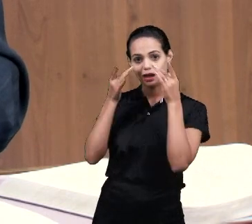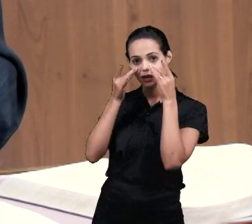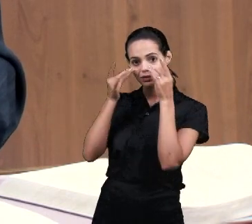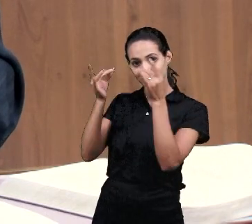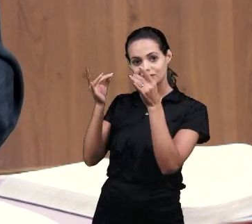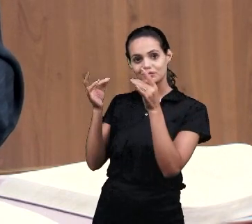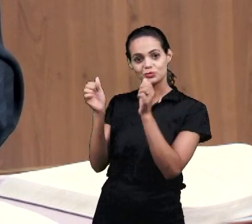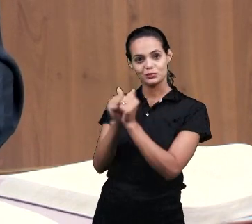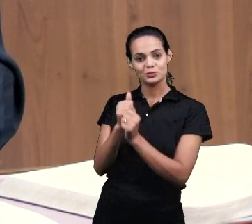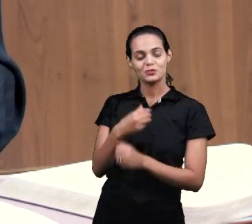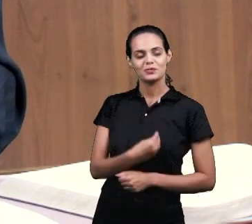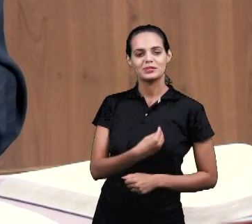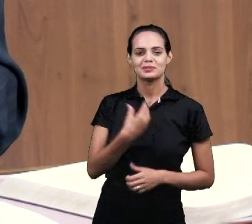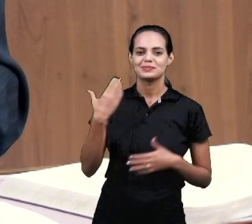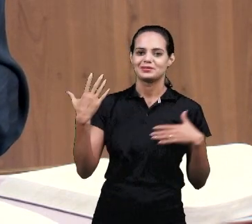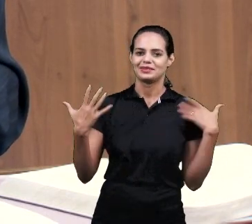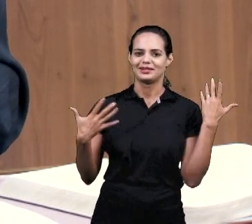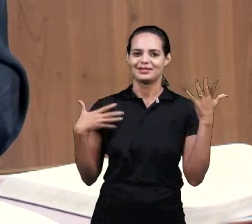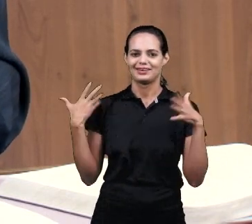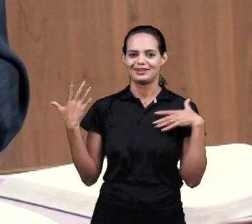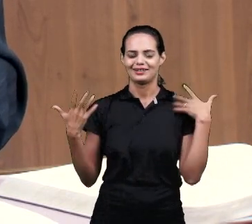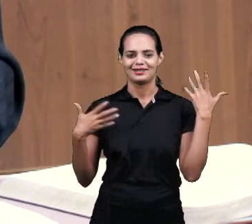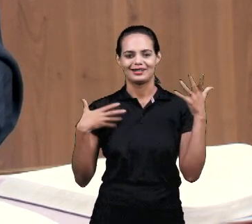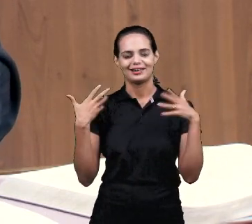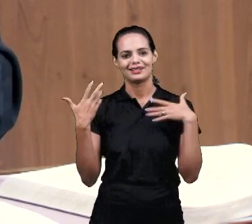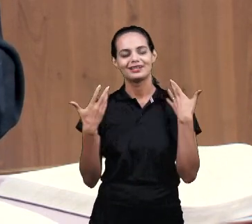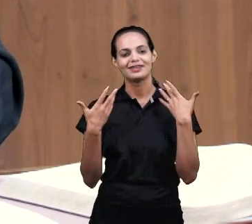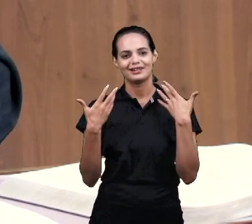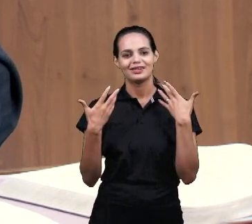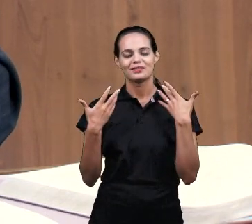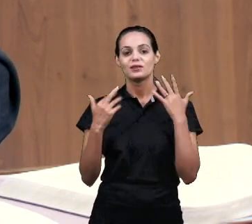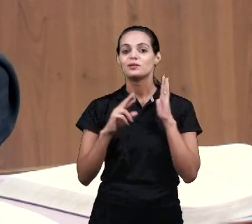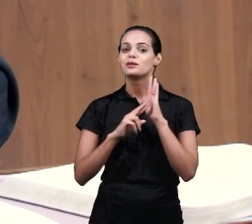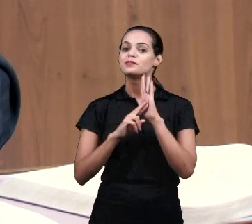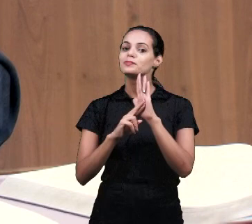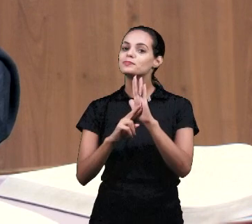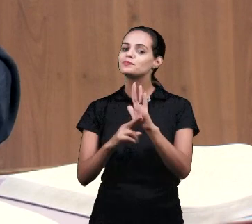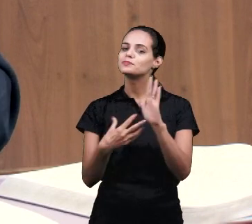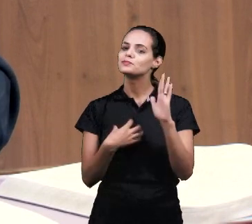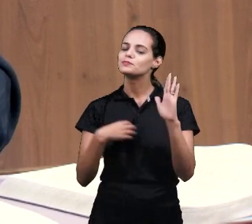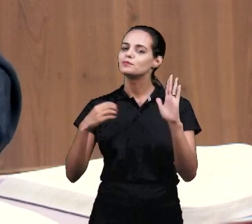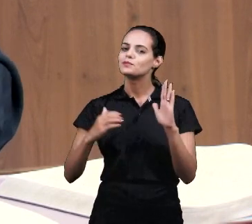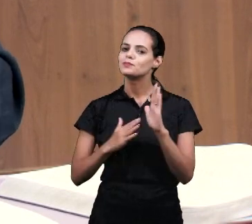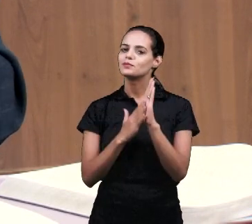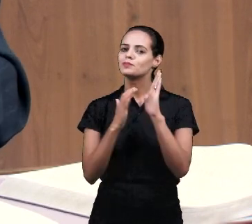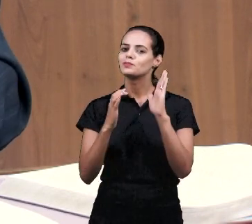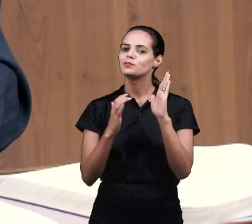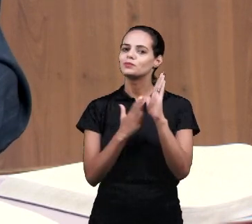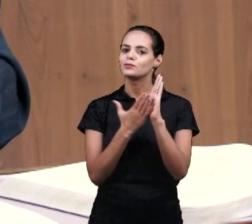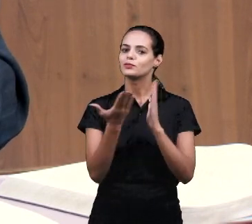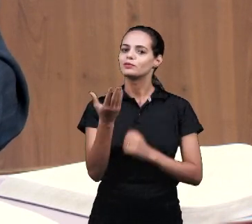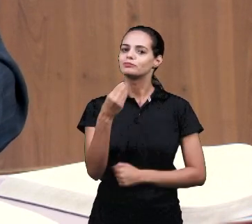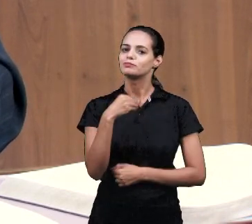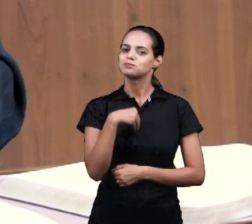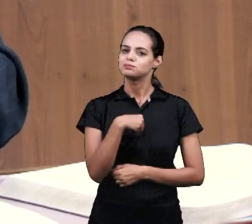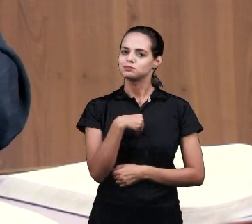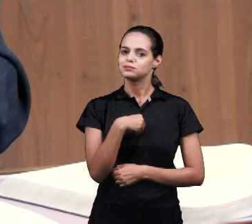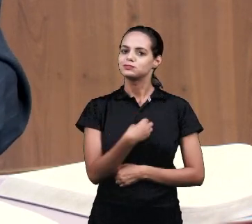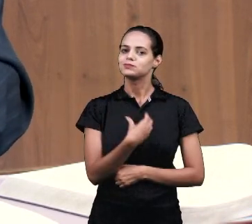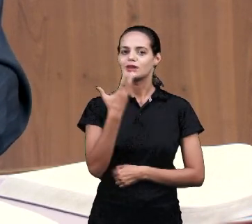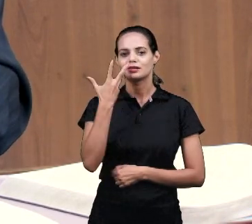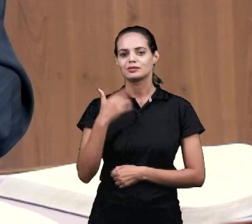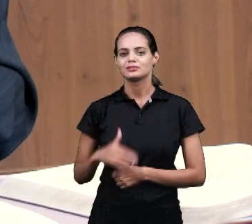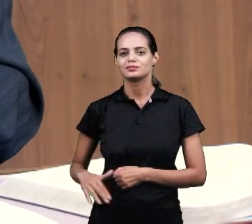joie pour voir qu'est-ce que représente la louange dans la vie de nos enfants intermédiaires et adolescents dans l'Église.